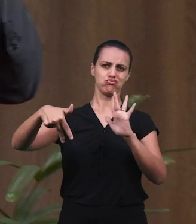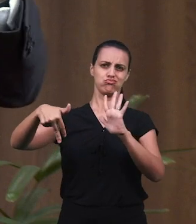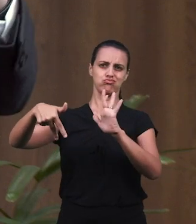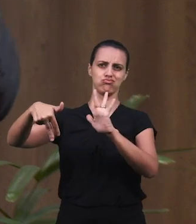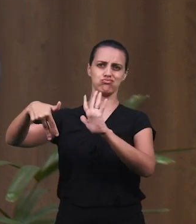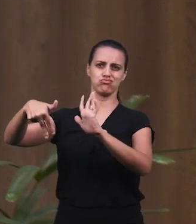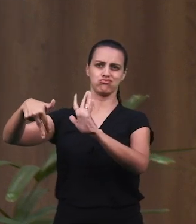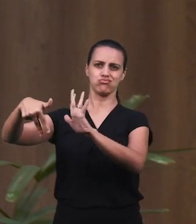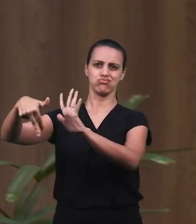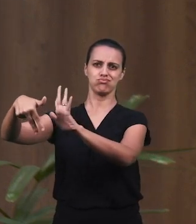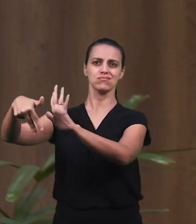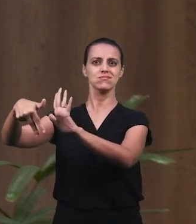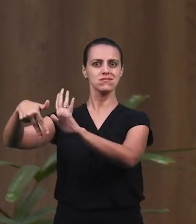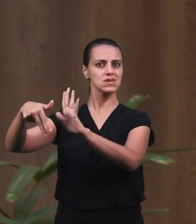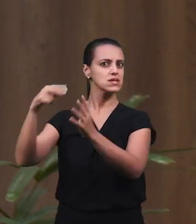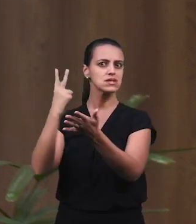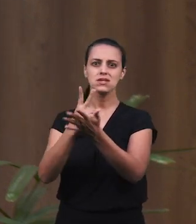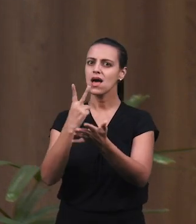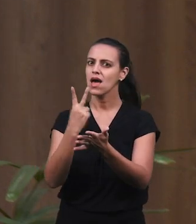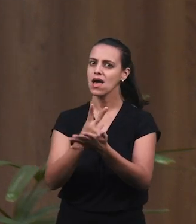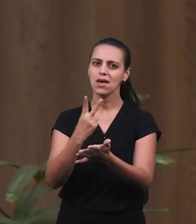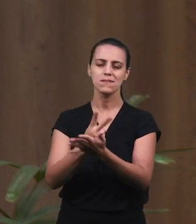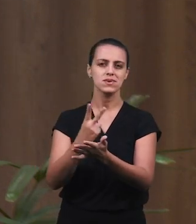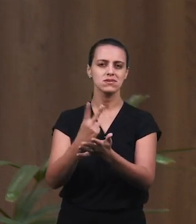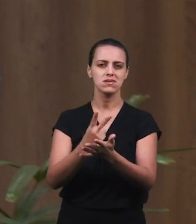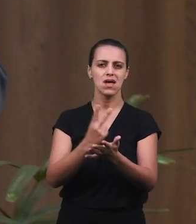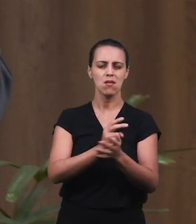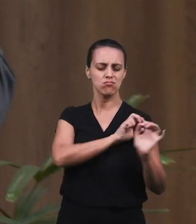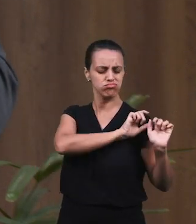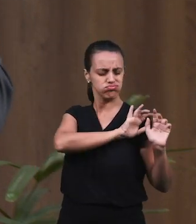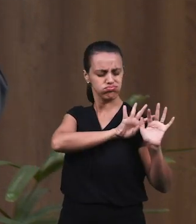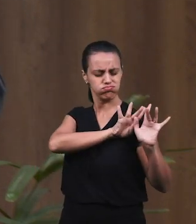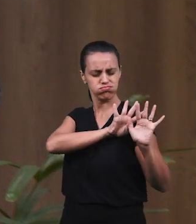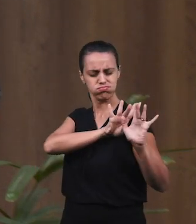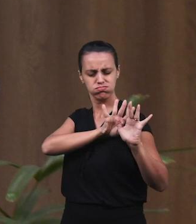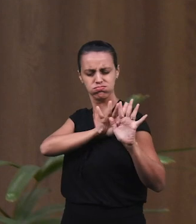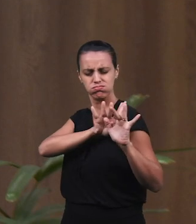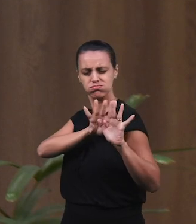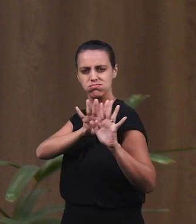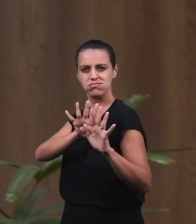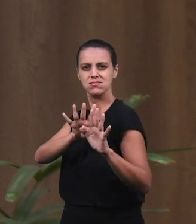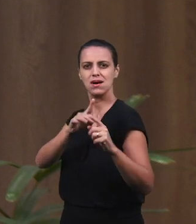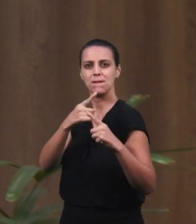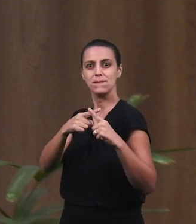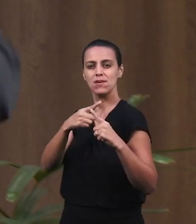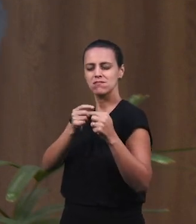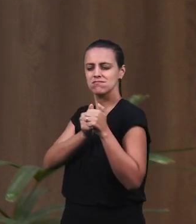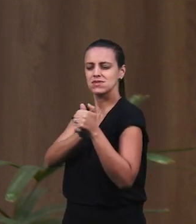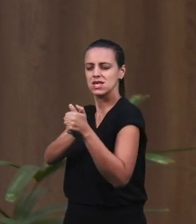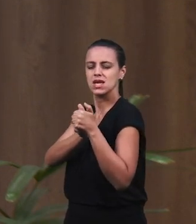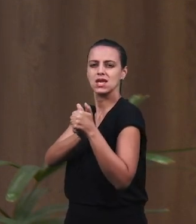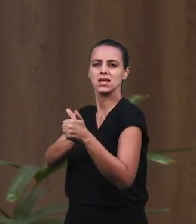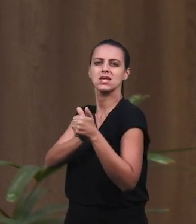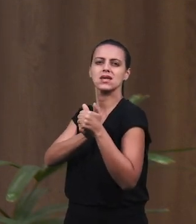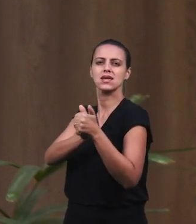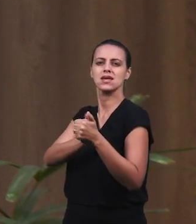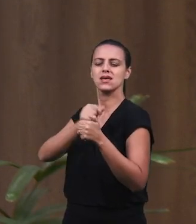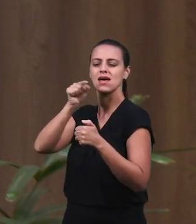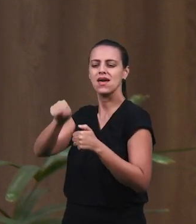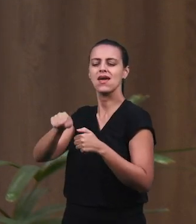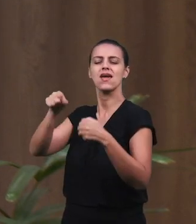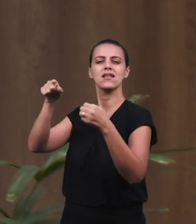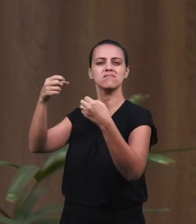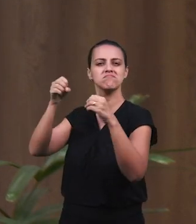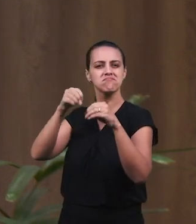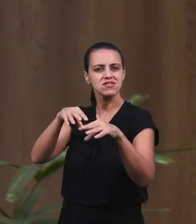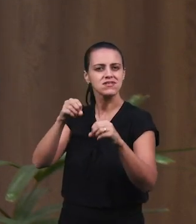venaient vers le Seigneur, spécialement à cause de la parole, de la doctrine, et bien évidemment aussi par les